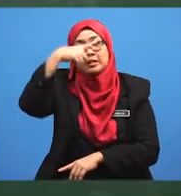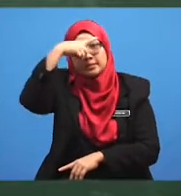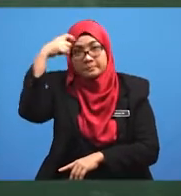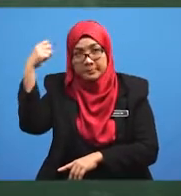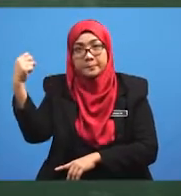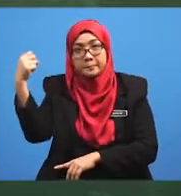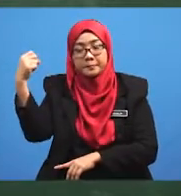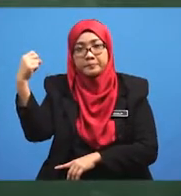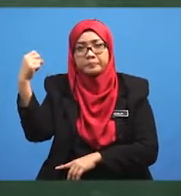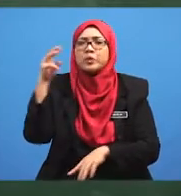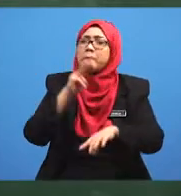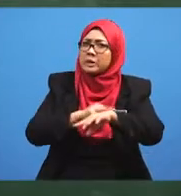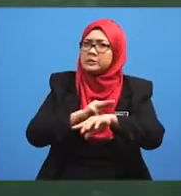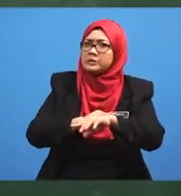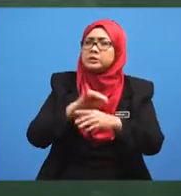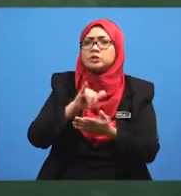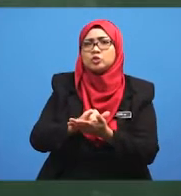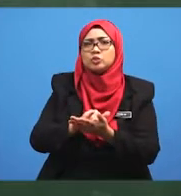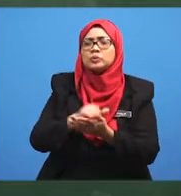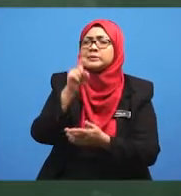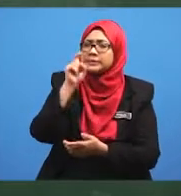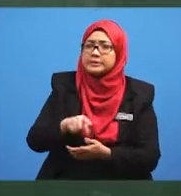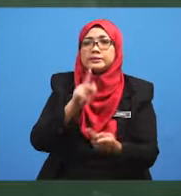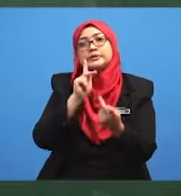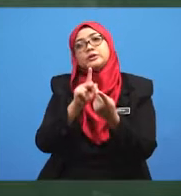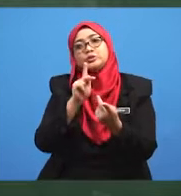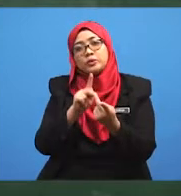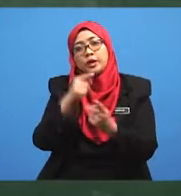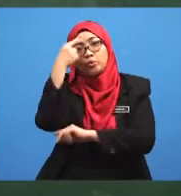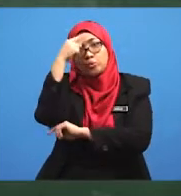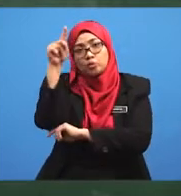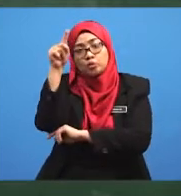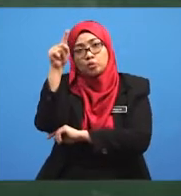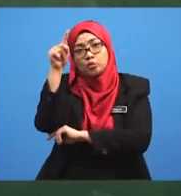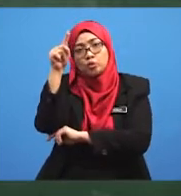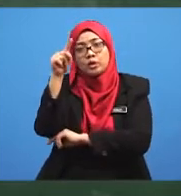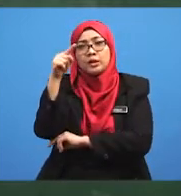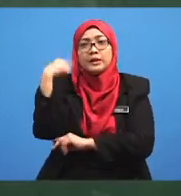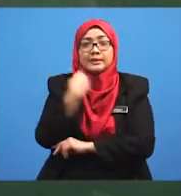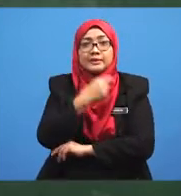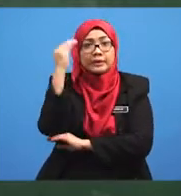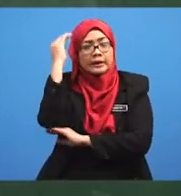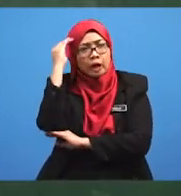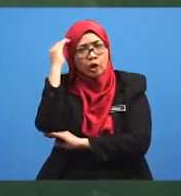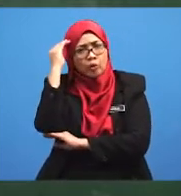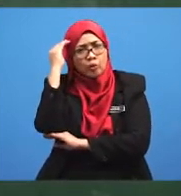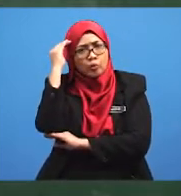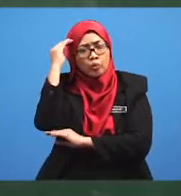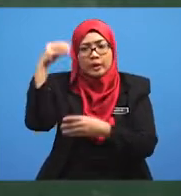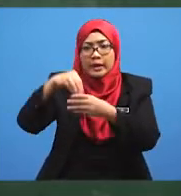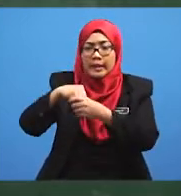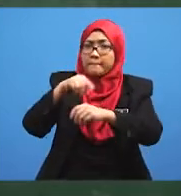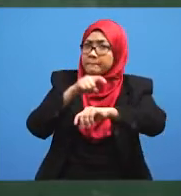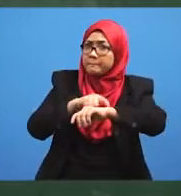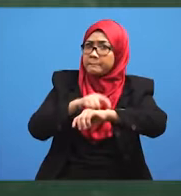Sebabnya adalah masa itu perlu sesuai untuk dikesan dalam tempoh masa tertentu dan